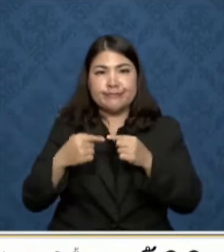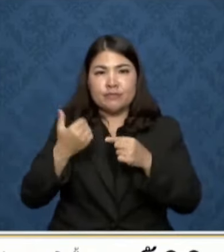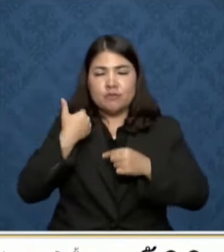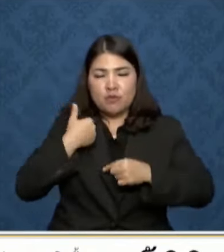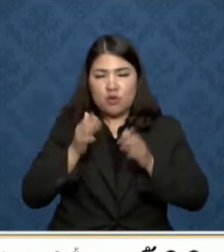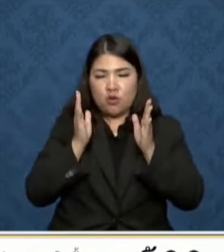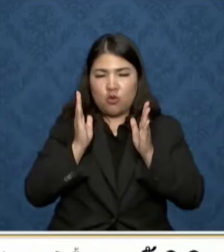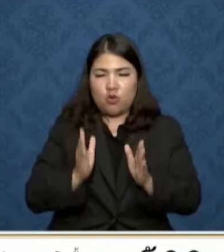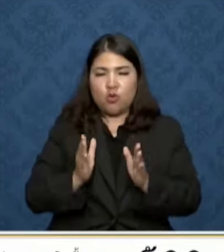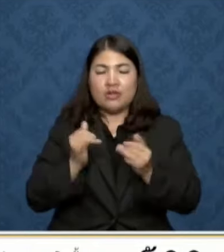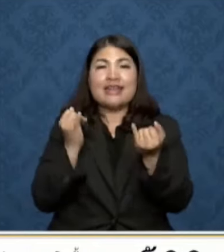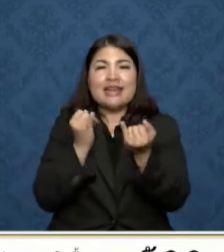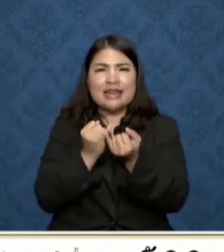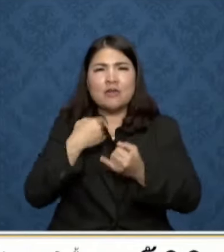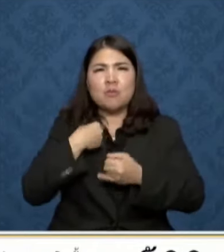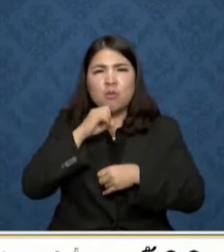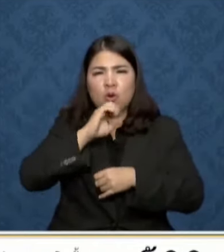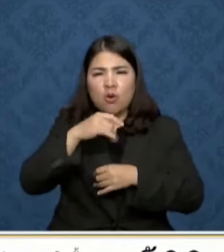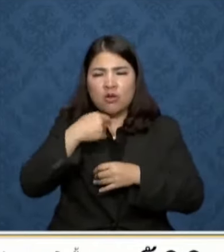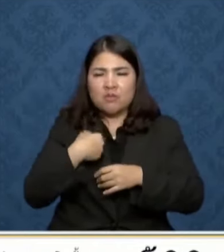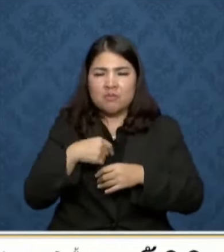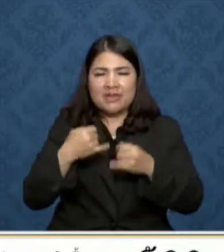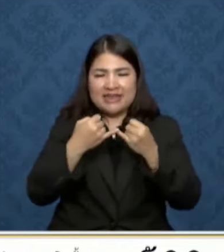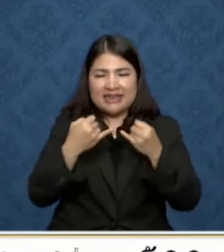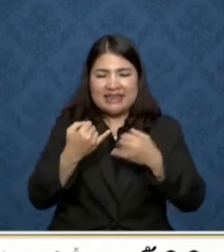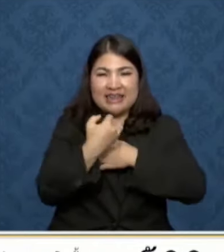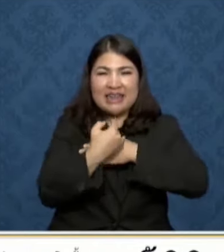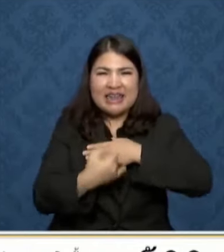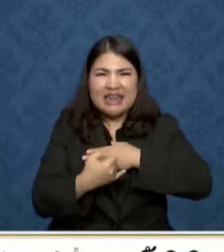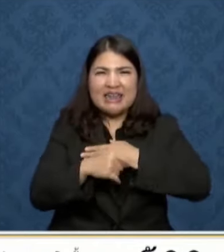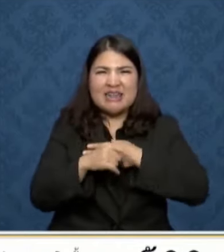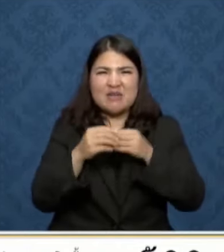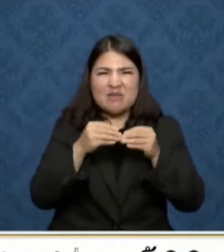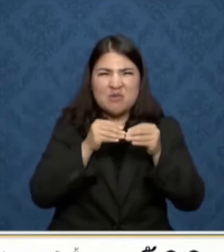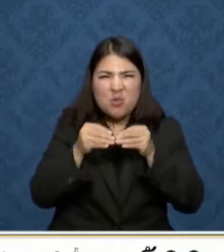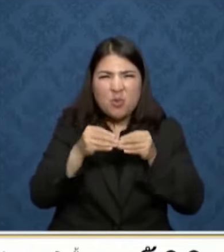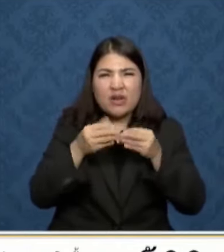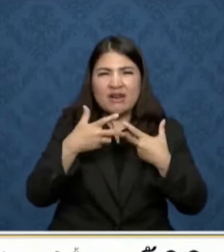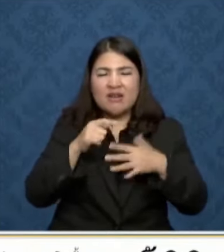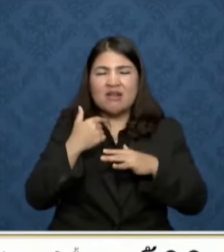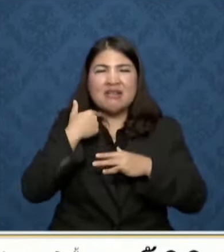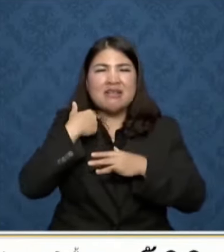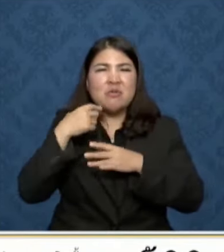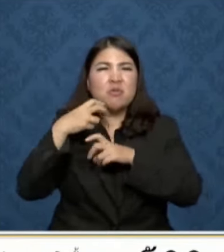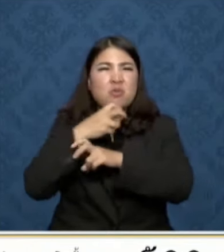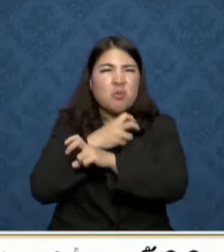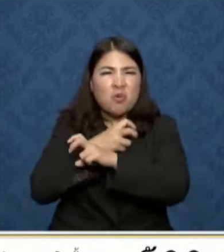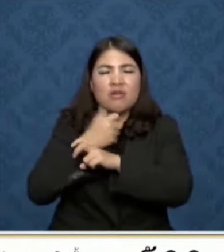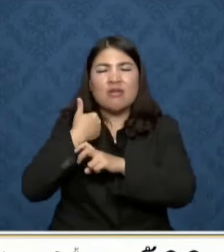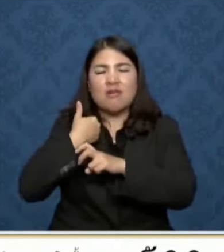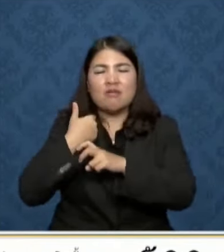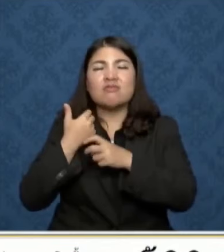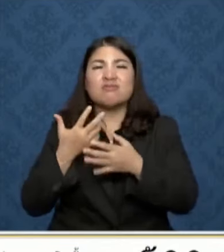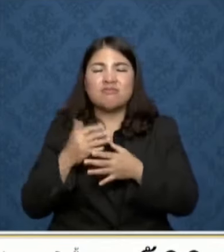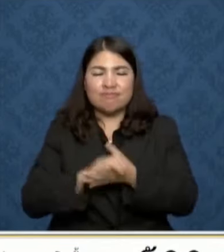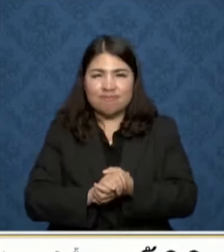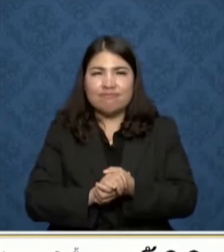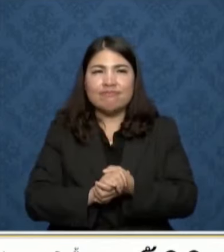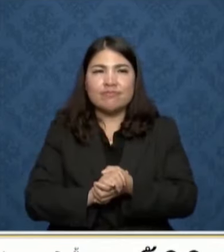มีผู้ใลชตเนยถแงว่า อ๋อท่เป็เสนเองเปอยยุ่ยแล้วก็มีกดูก hurtings ลัษodarของผปเป็ี้ Simply Th up advocating